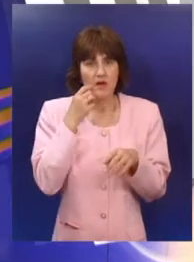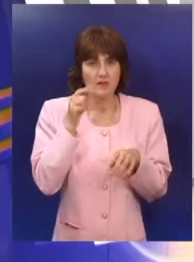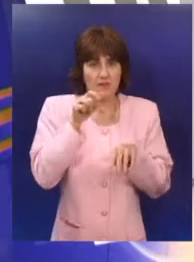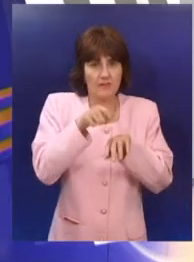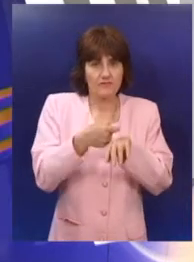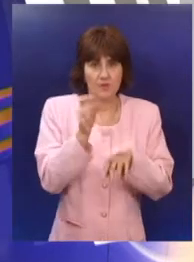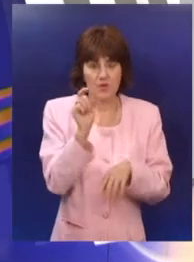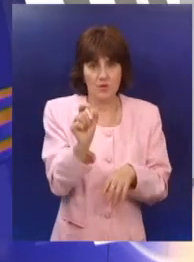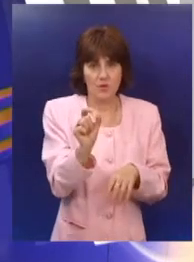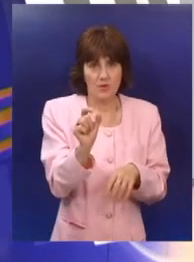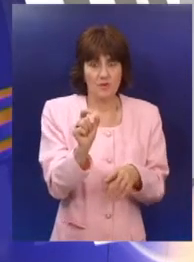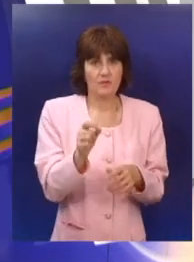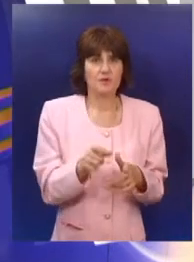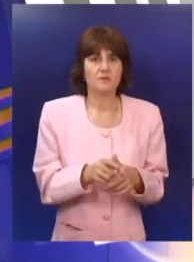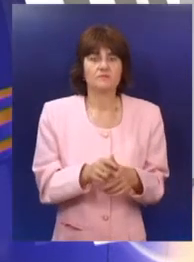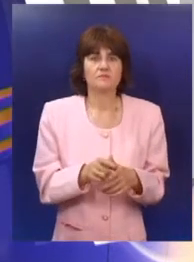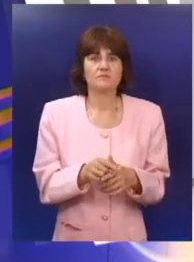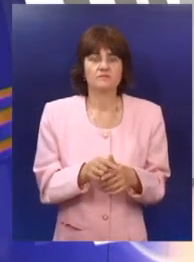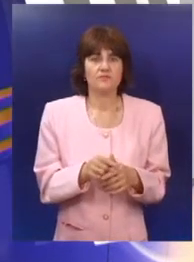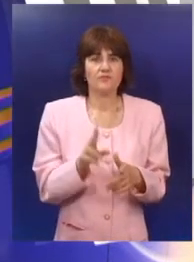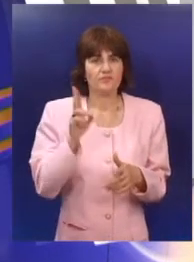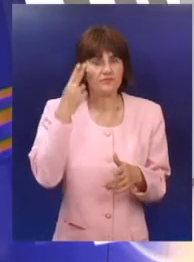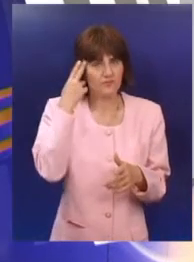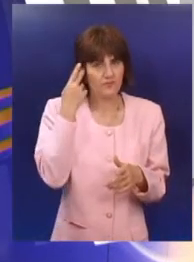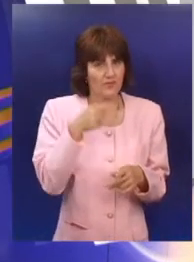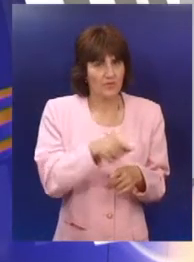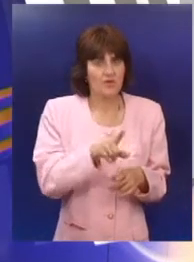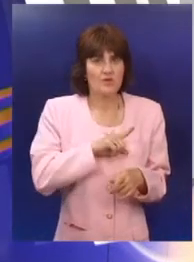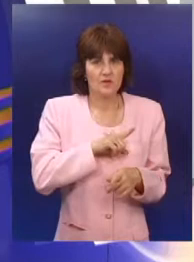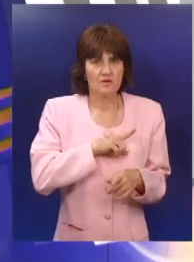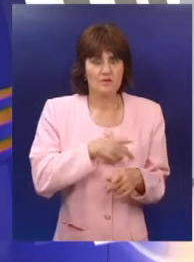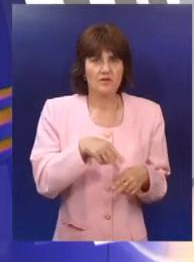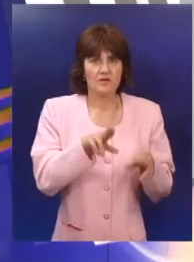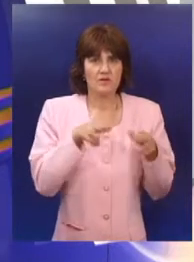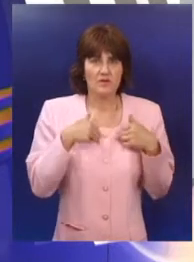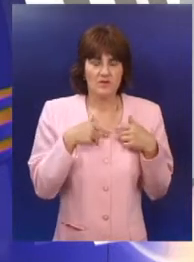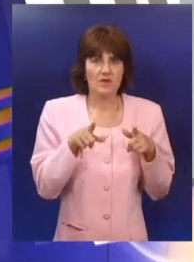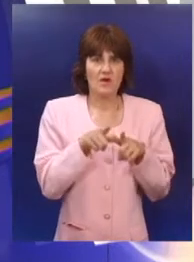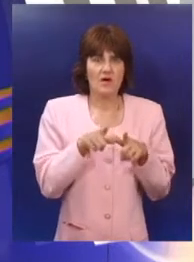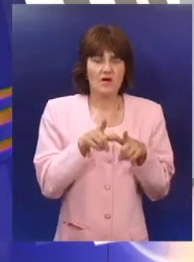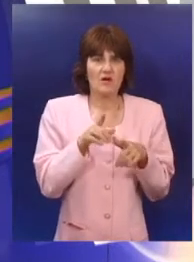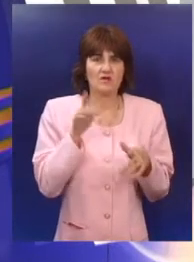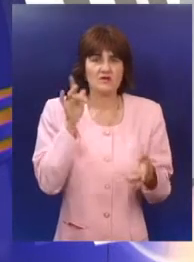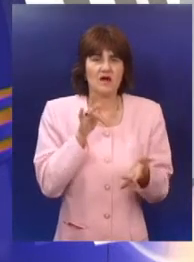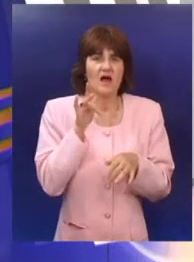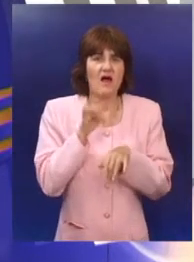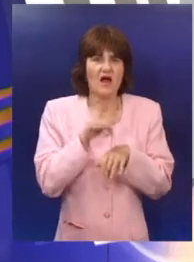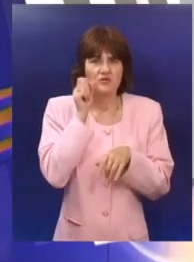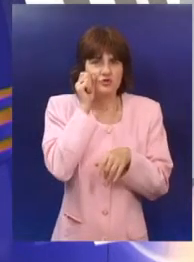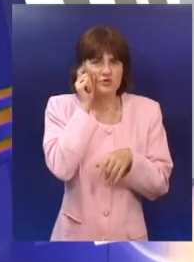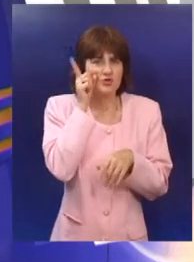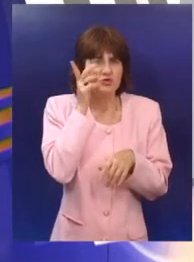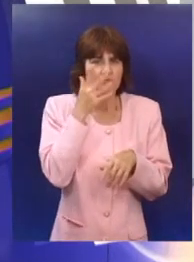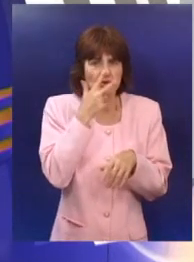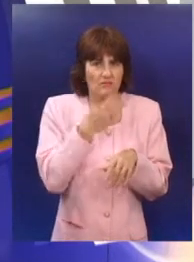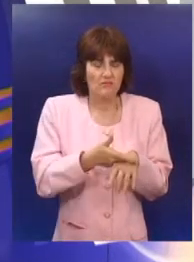posle uboda ujeda zapravo krpelja, može da se javi i kao koprivnjača, znači neke